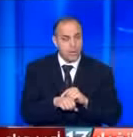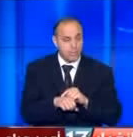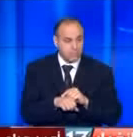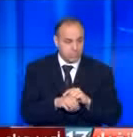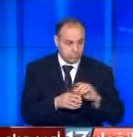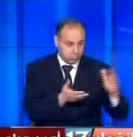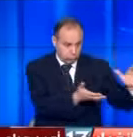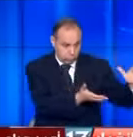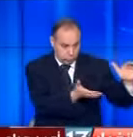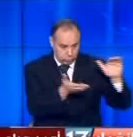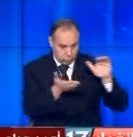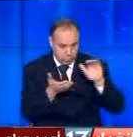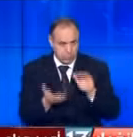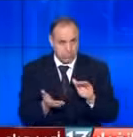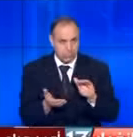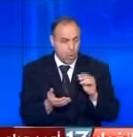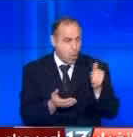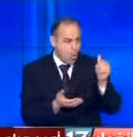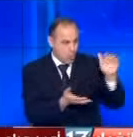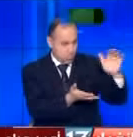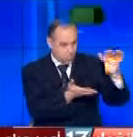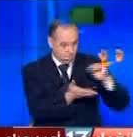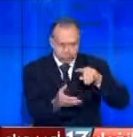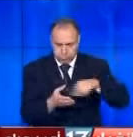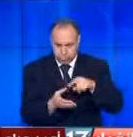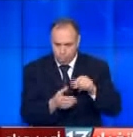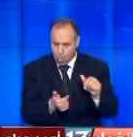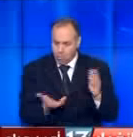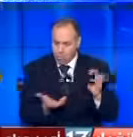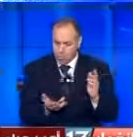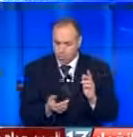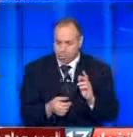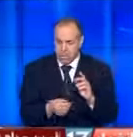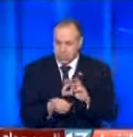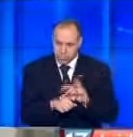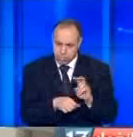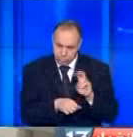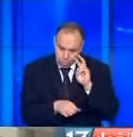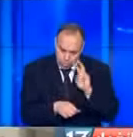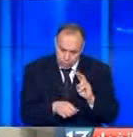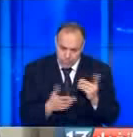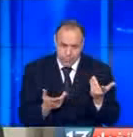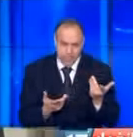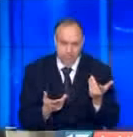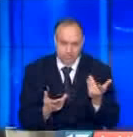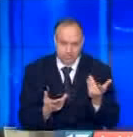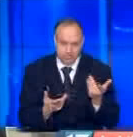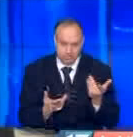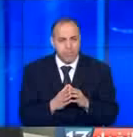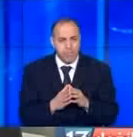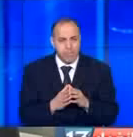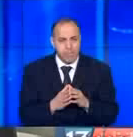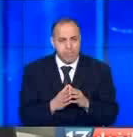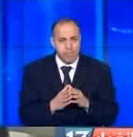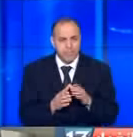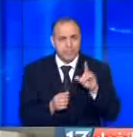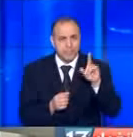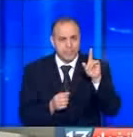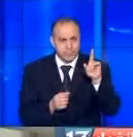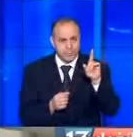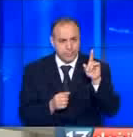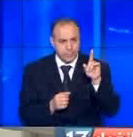هيجينيست موجودة، فما يعني لجنة لقبول السلع. هذه الحادثة أبرزت مرة أخرى حاجة قطاع الخدمات